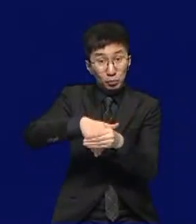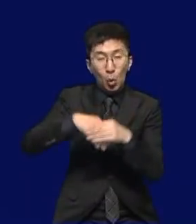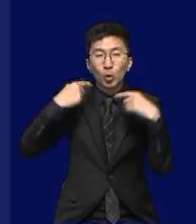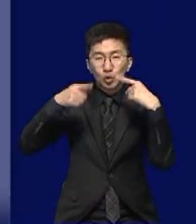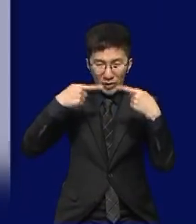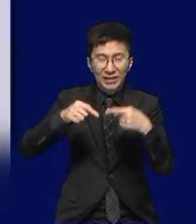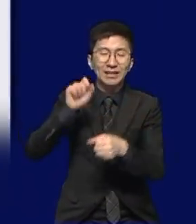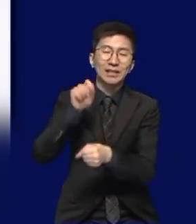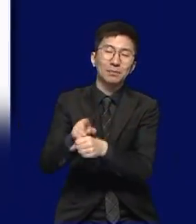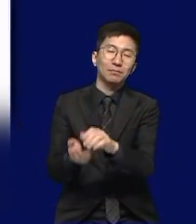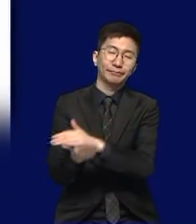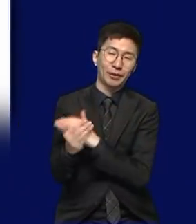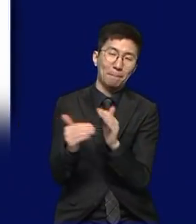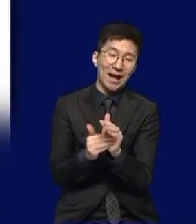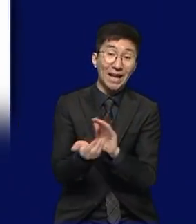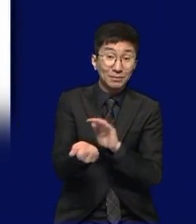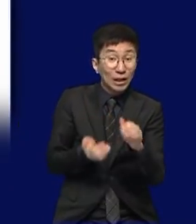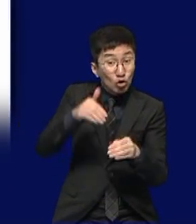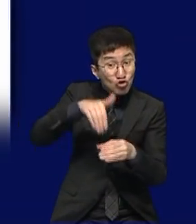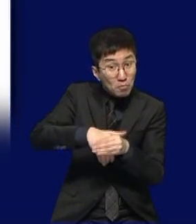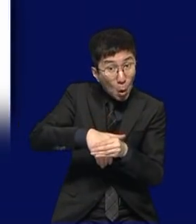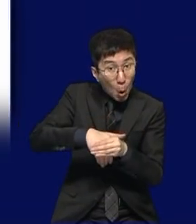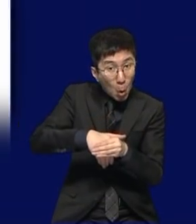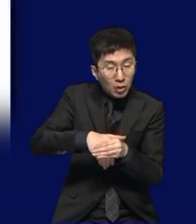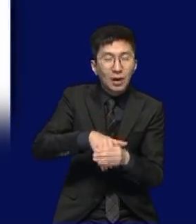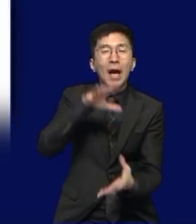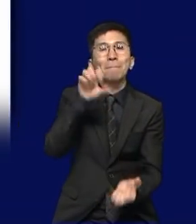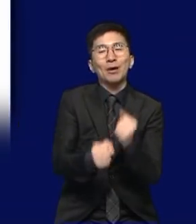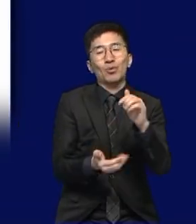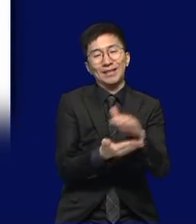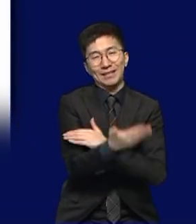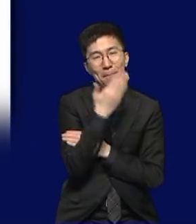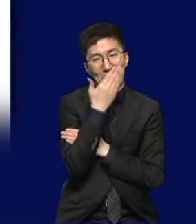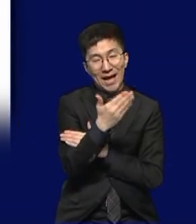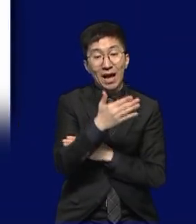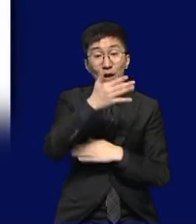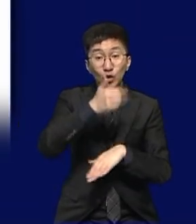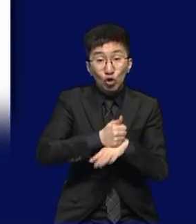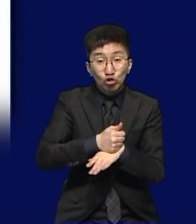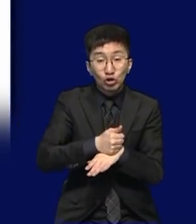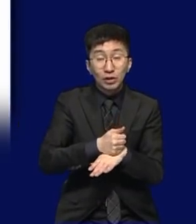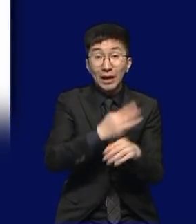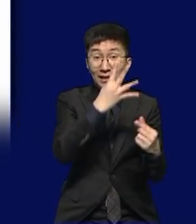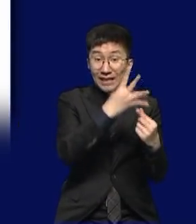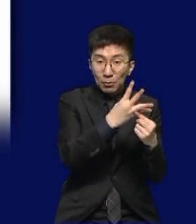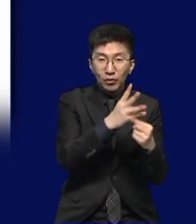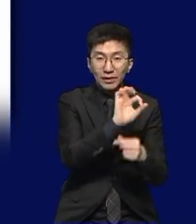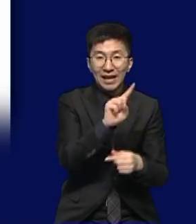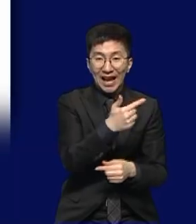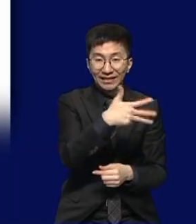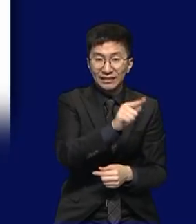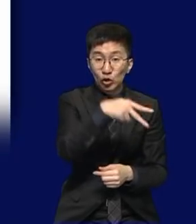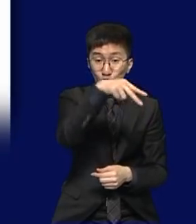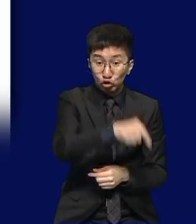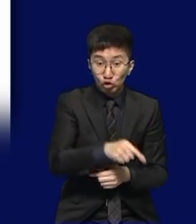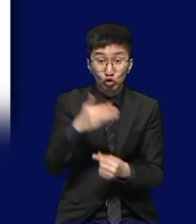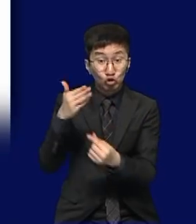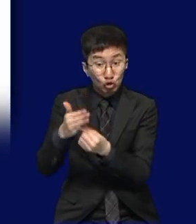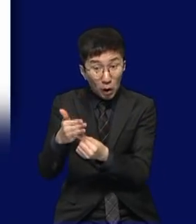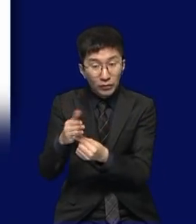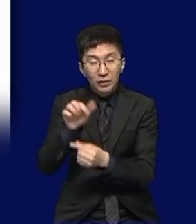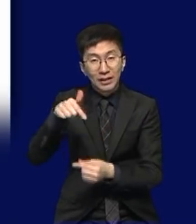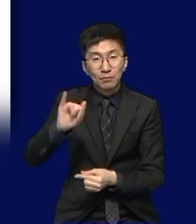인쇄가 완료됐지만 사전투표용지는 현장에서 바로 인쇄되기 때문에 기호 4번 안철수, 기호 9번 김동연